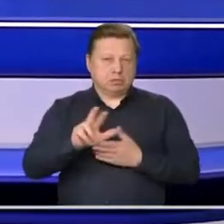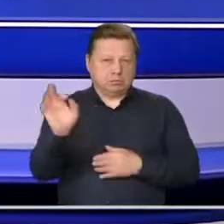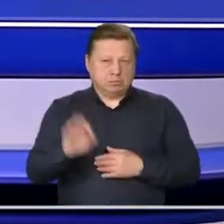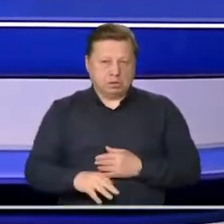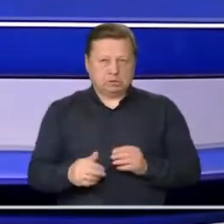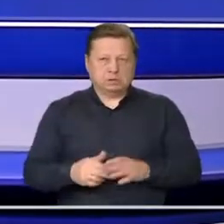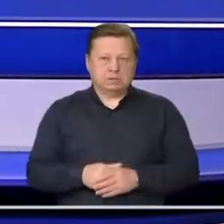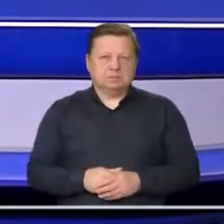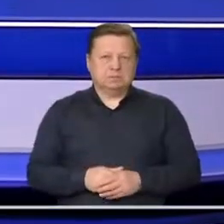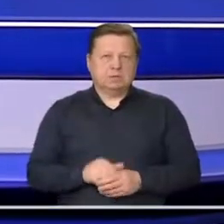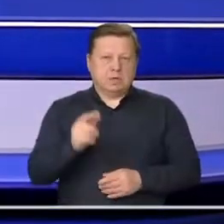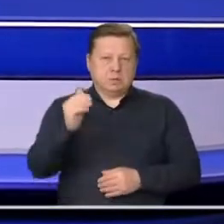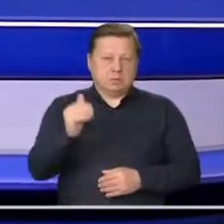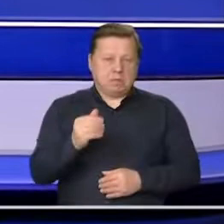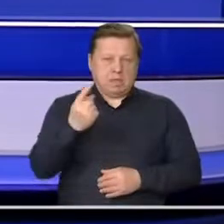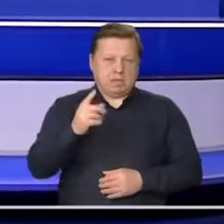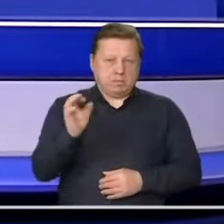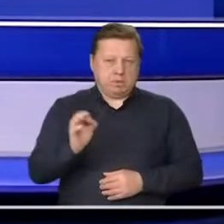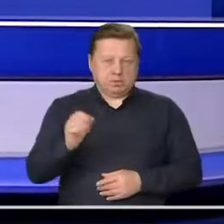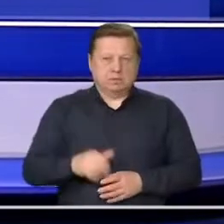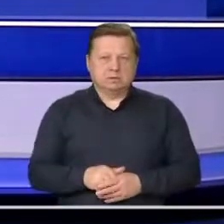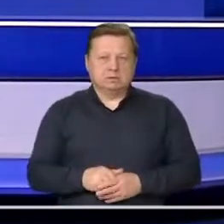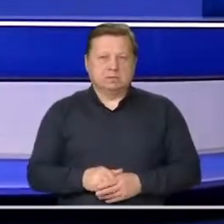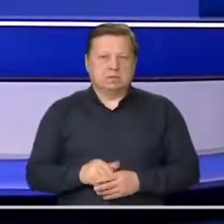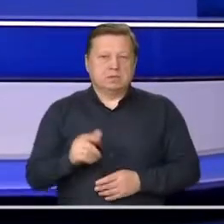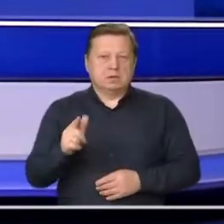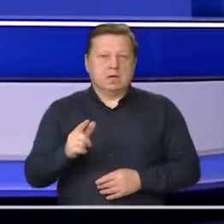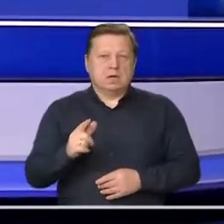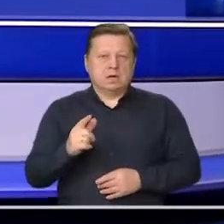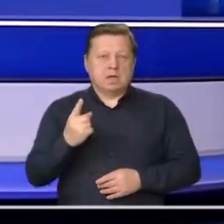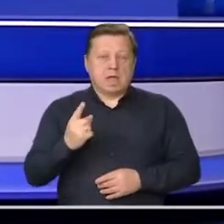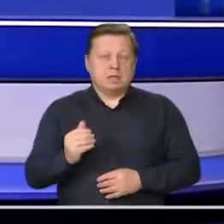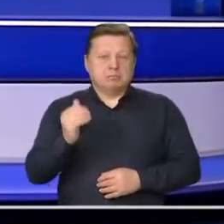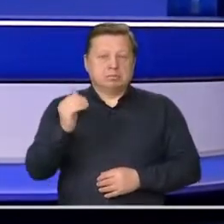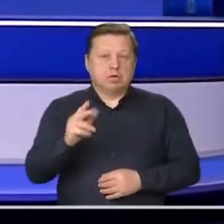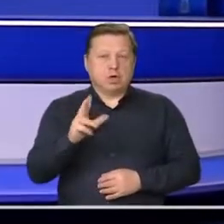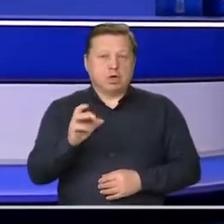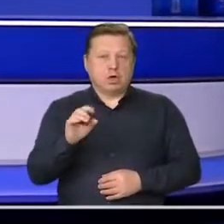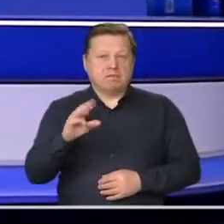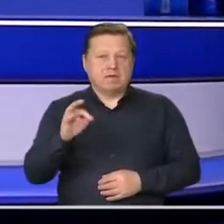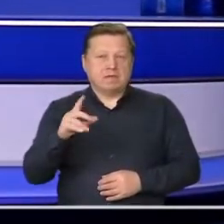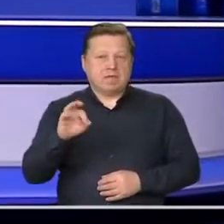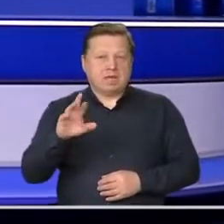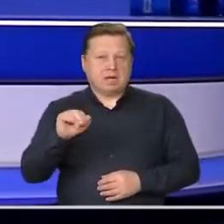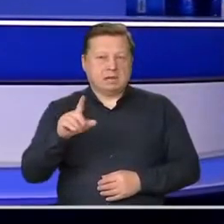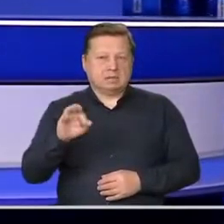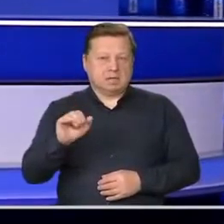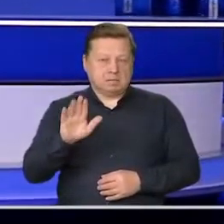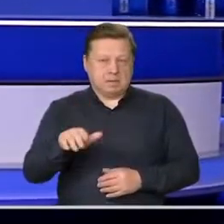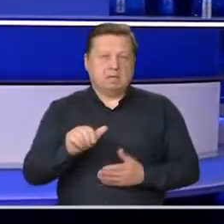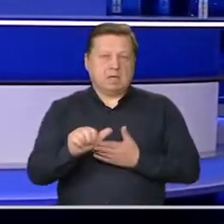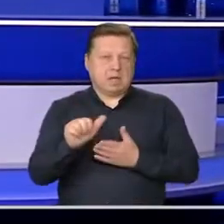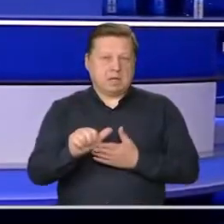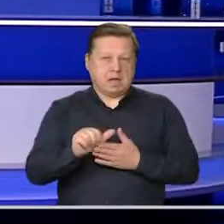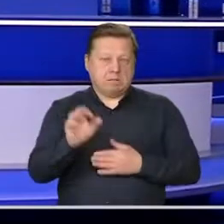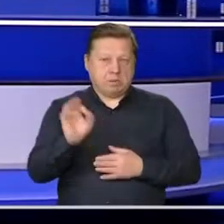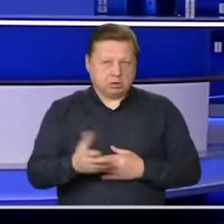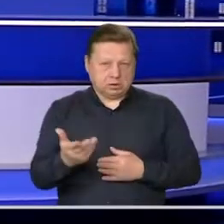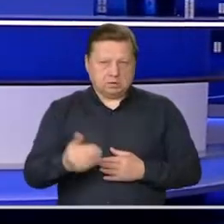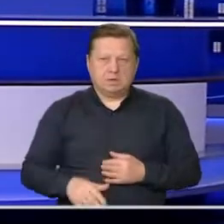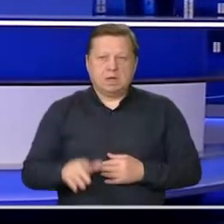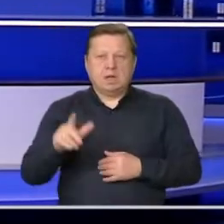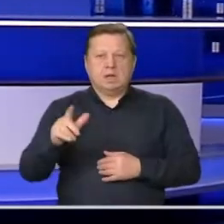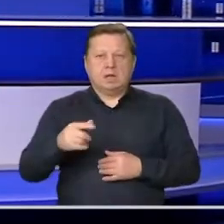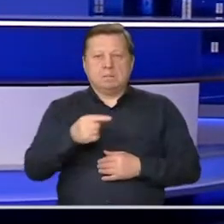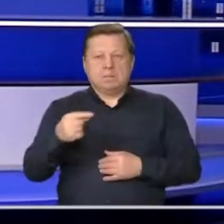13% głosów. To także spadek o 1 punkt procentowy. Wzrost o 1 punkt notuje Konfederacja i może liczyć na 11% głosów.